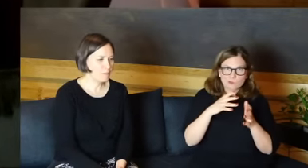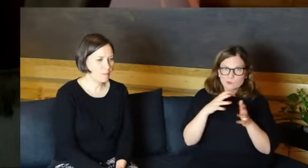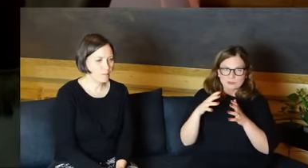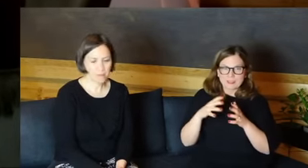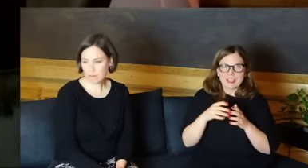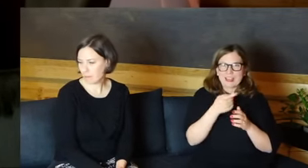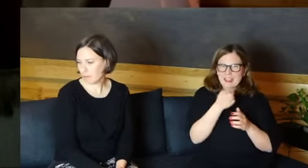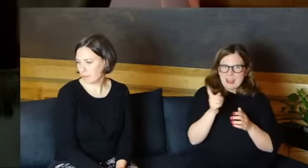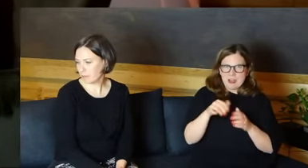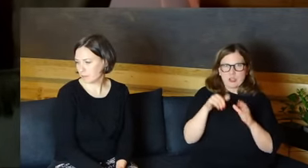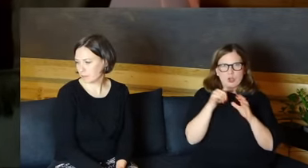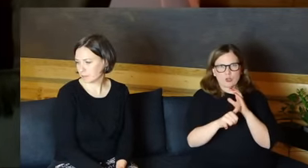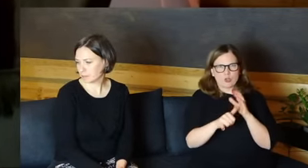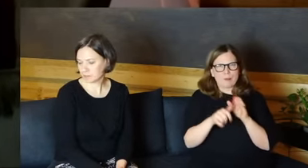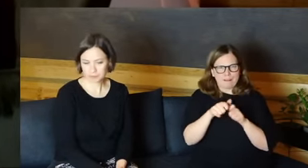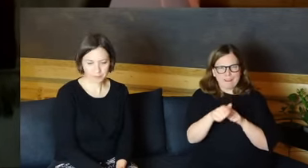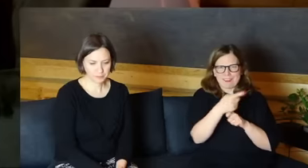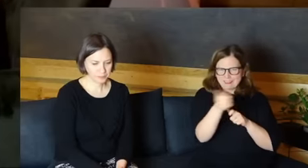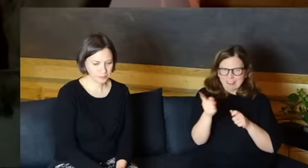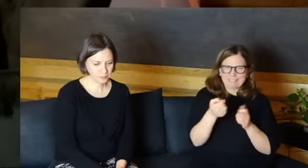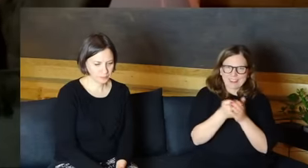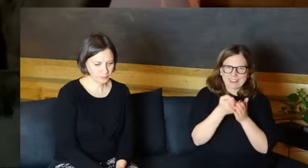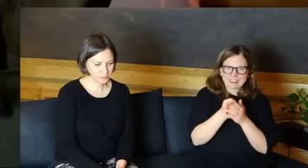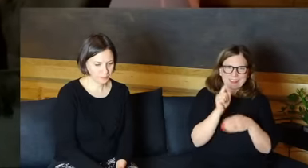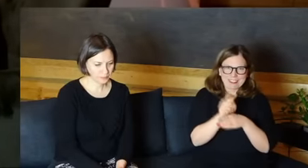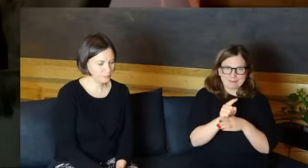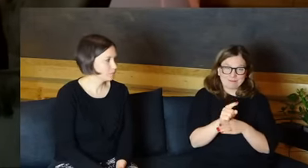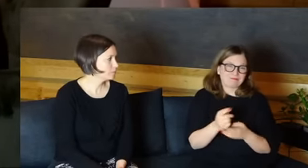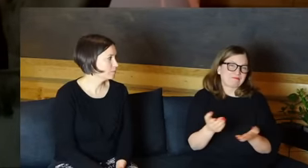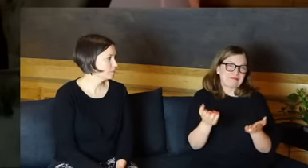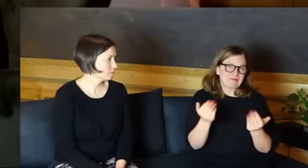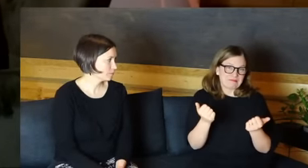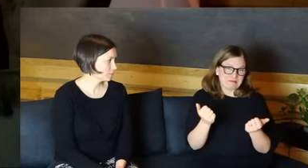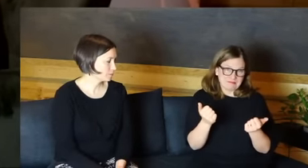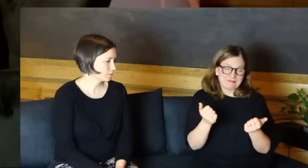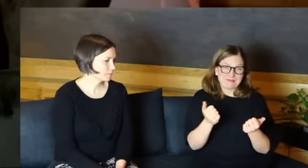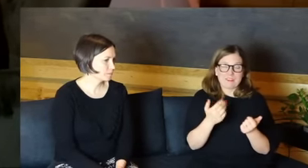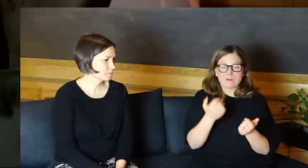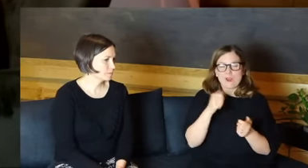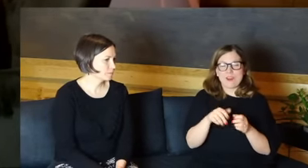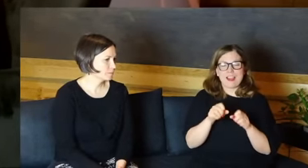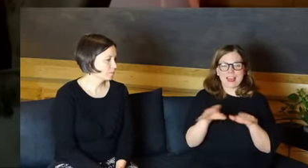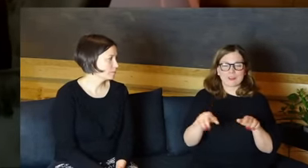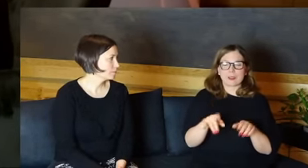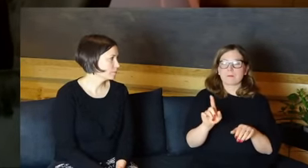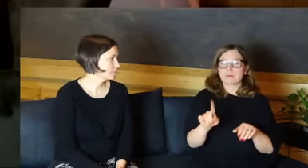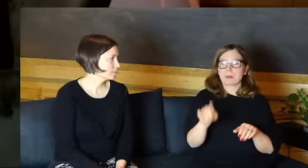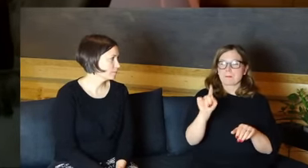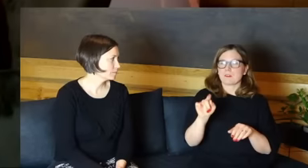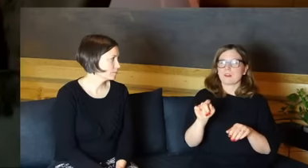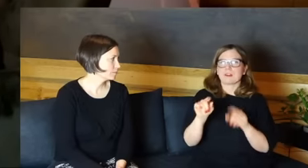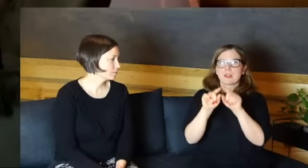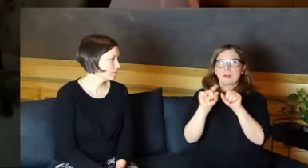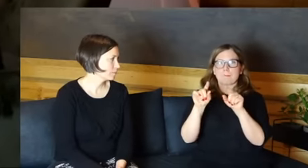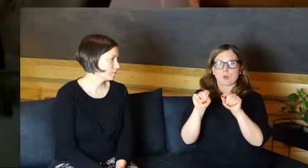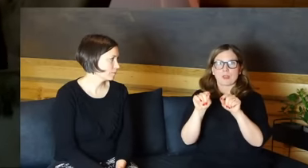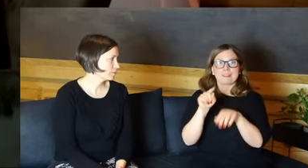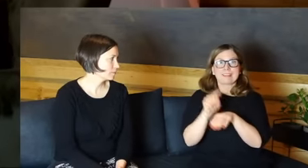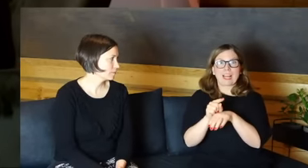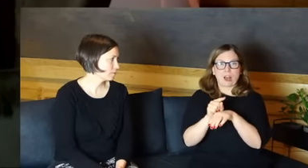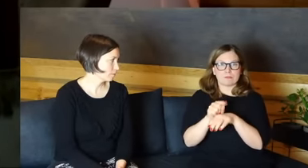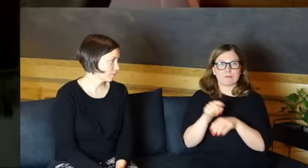meidän YouTube-kanavaa. Eli se on aika vaivatonta siitä lähetyksestä klikata vaan sitä tilannappia.